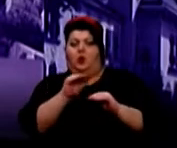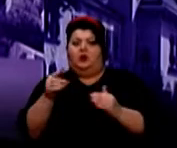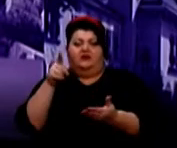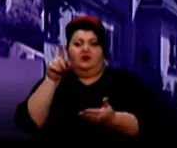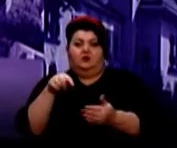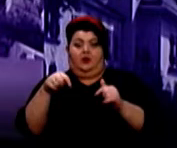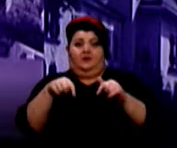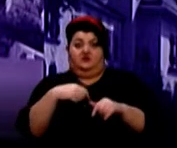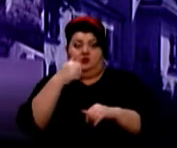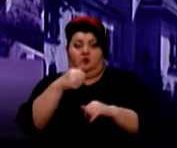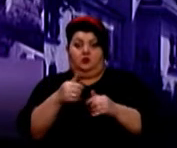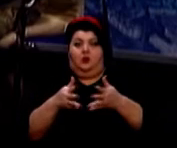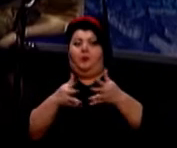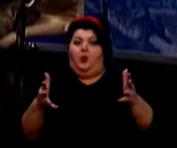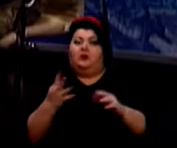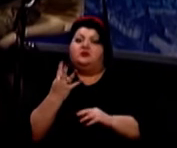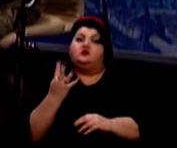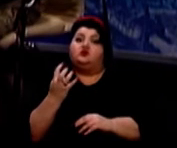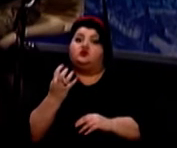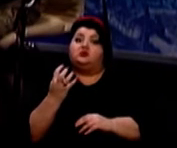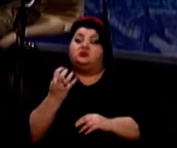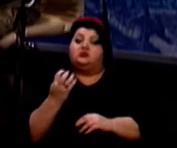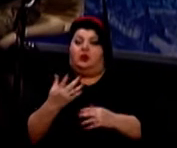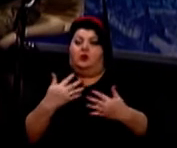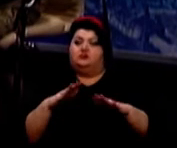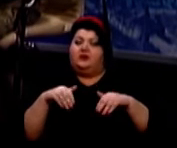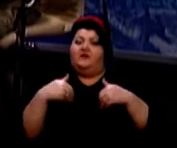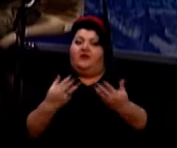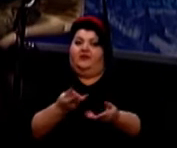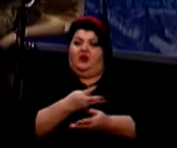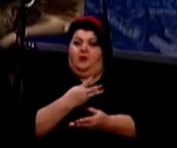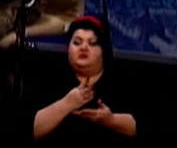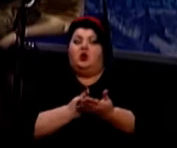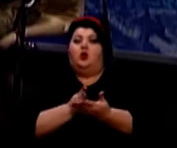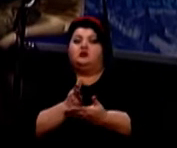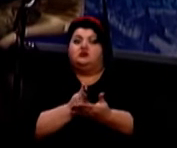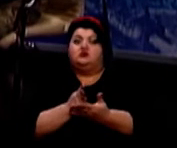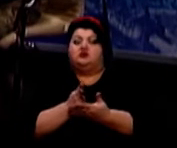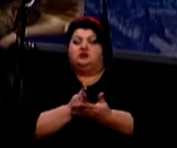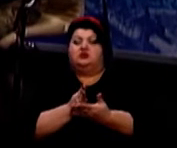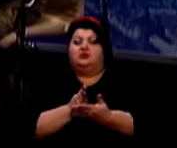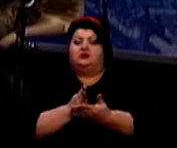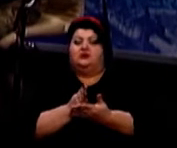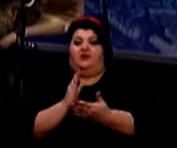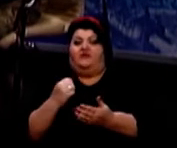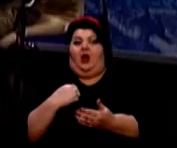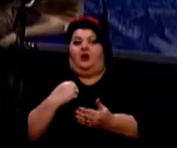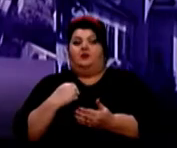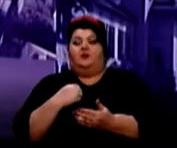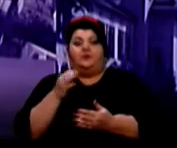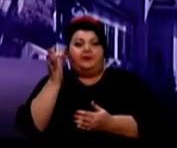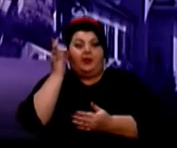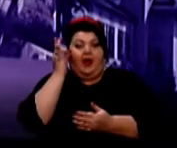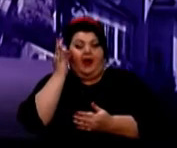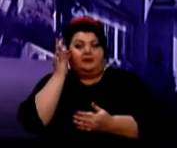цьому році вже понад 400 виявили бажання служити і проходити службу. Нагадайте